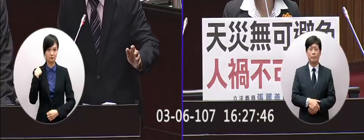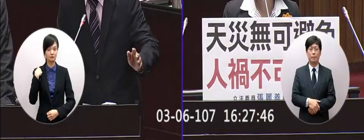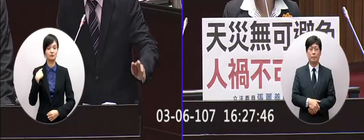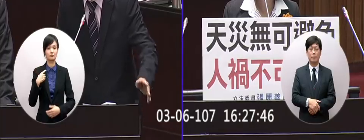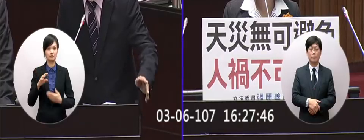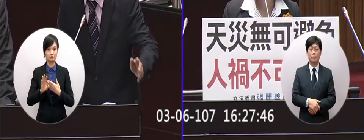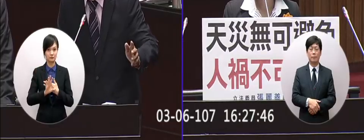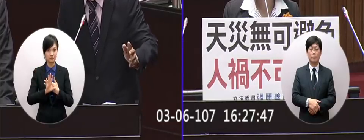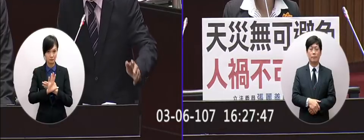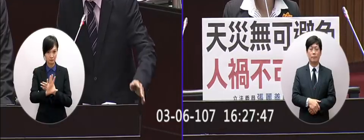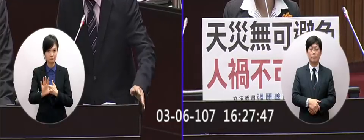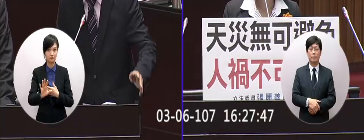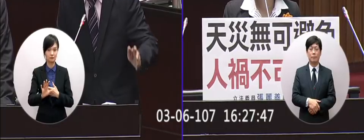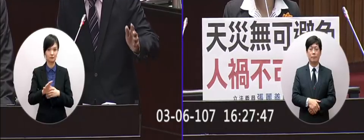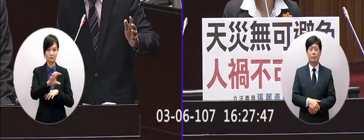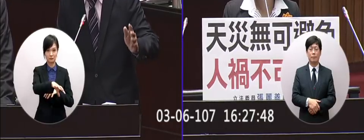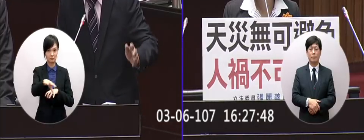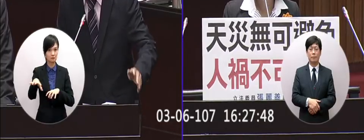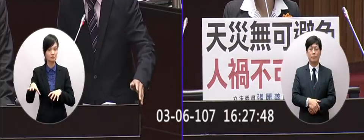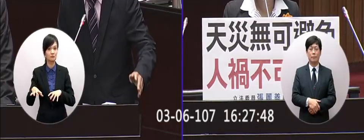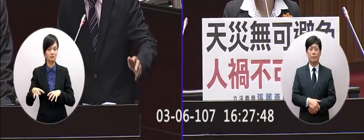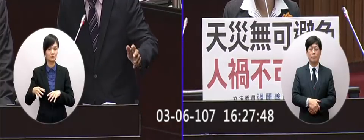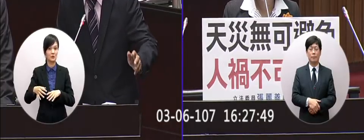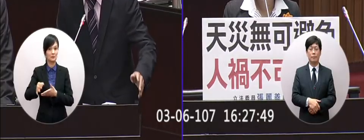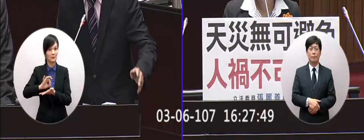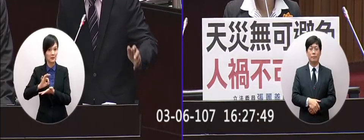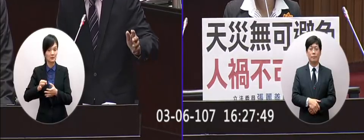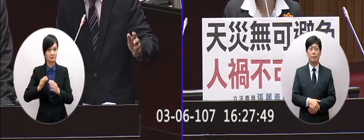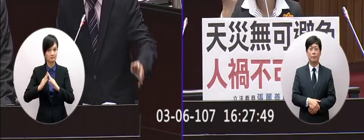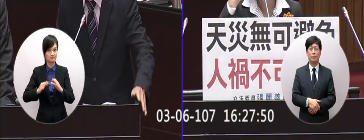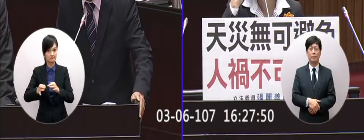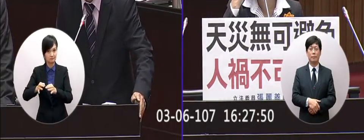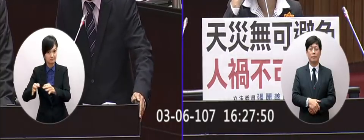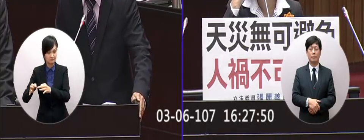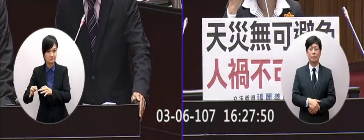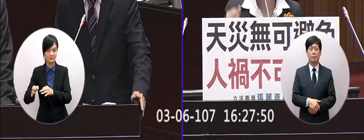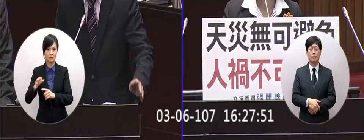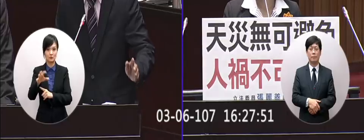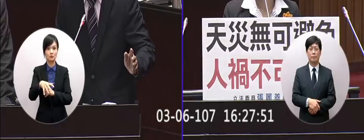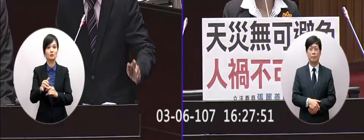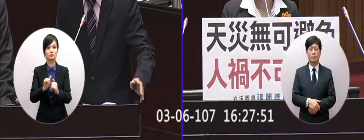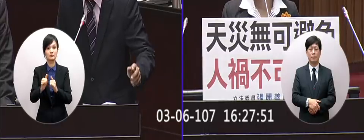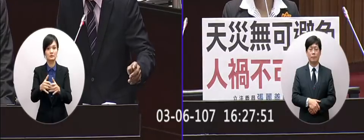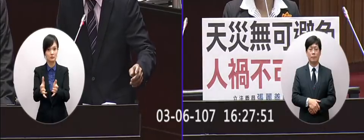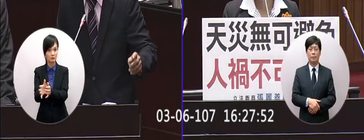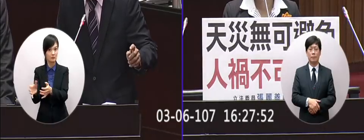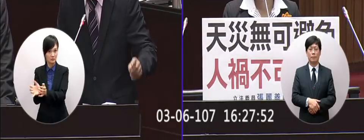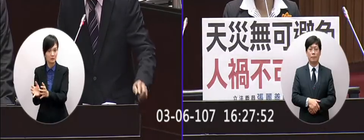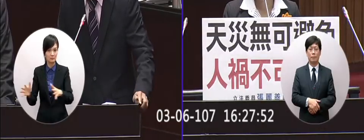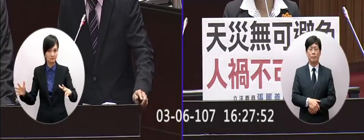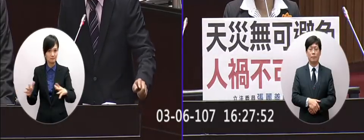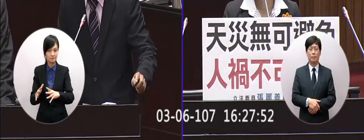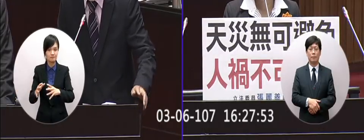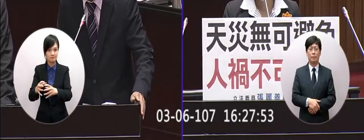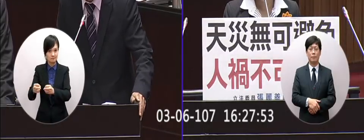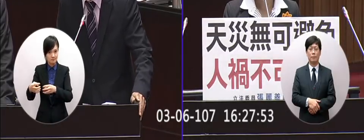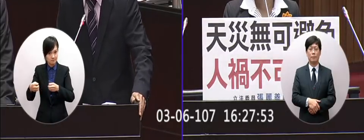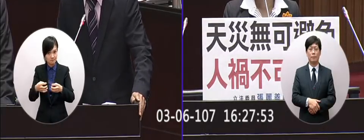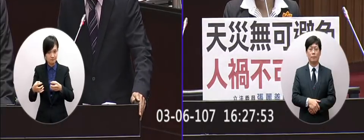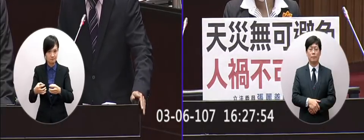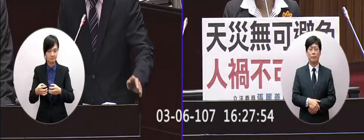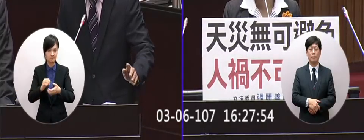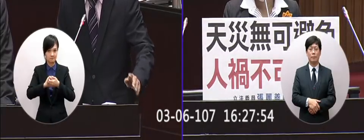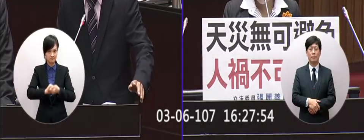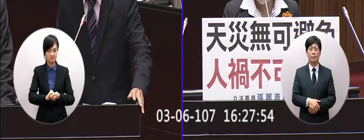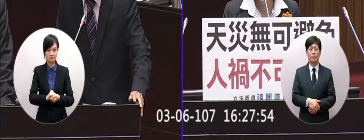的产地跟消费地的批发市场，所有的通路商，所有的农民团体，要确保这礼拜四开市